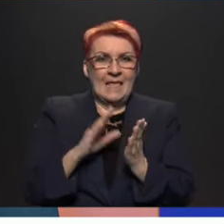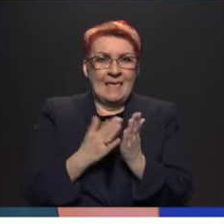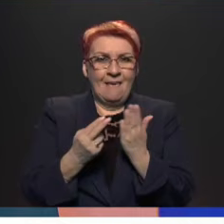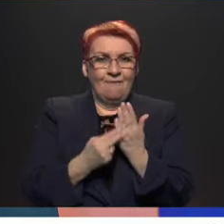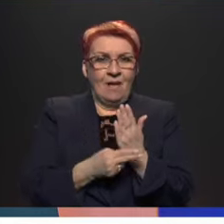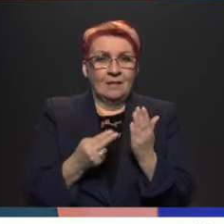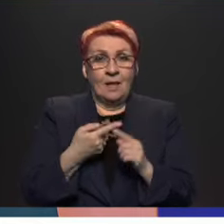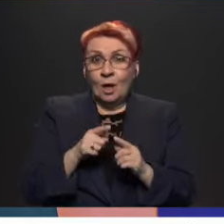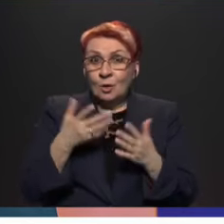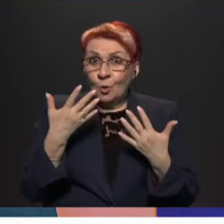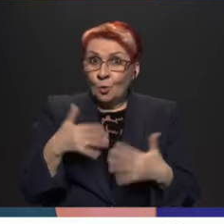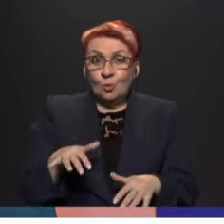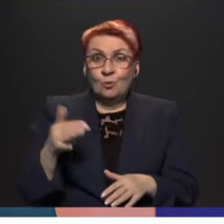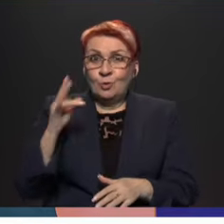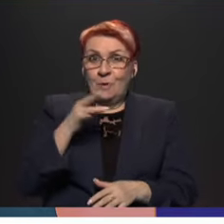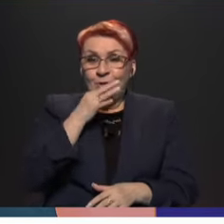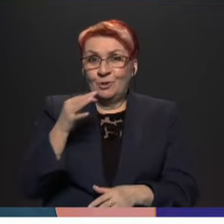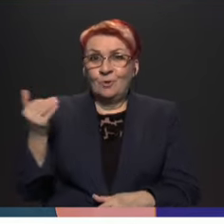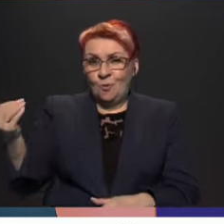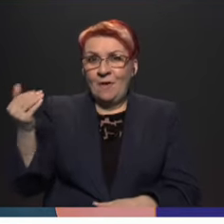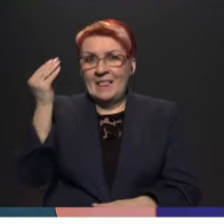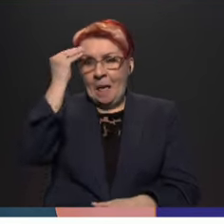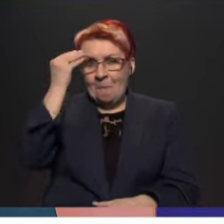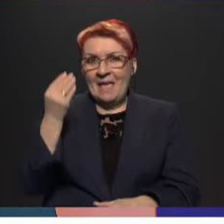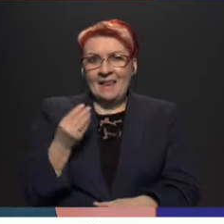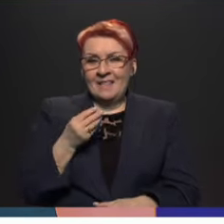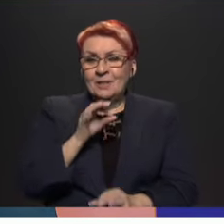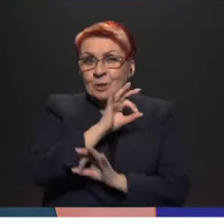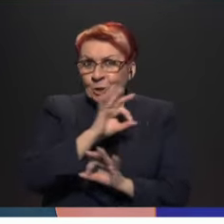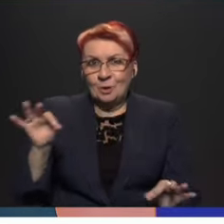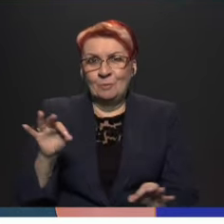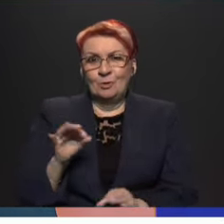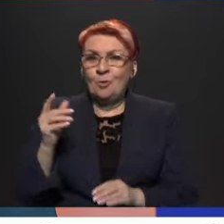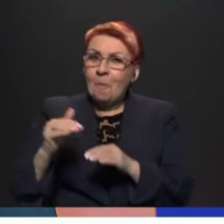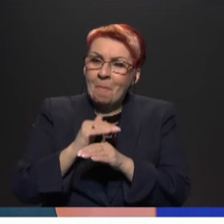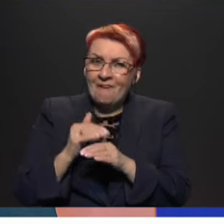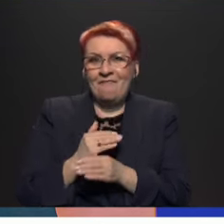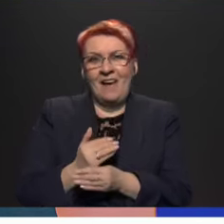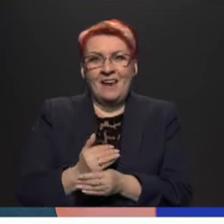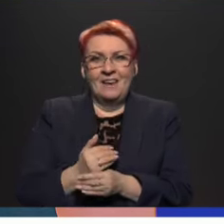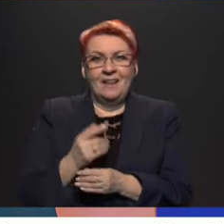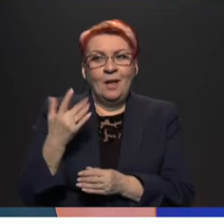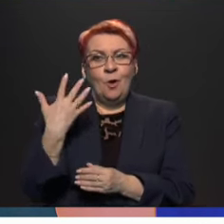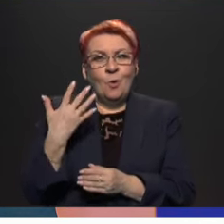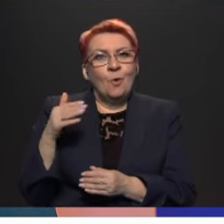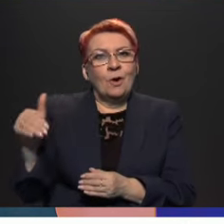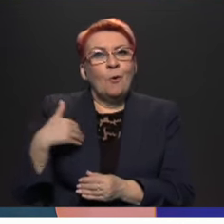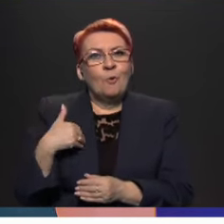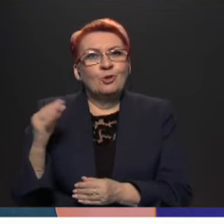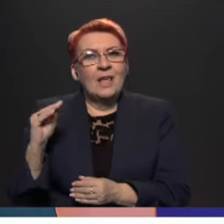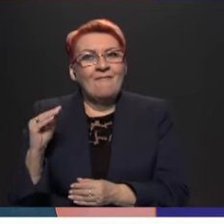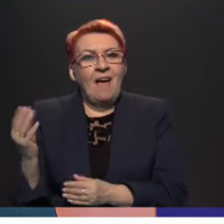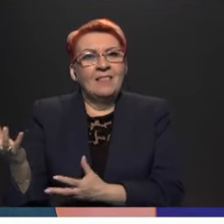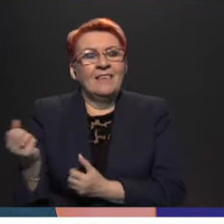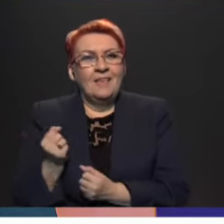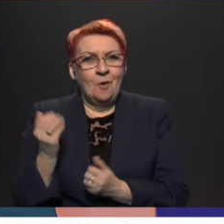уже это уже хорошее намерение, вот, что похвально, да, если рука тянется все равно к Евангелию.